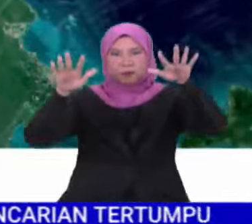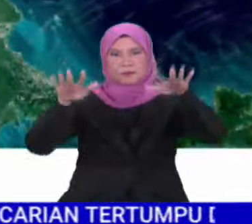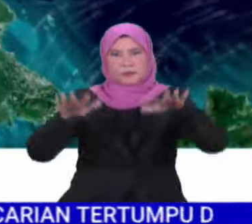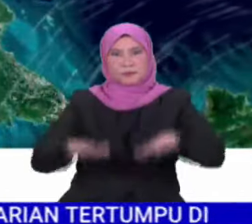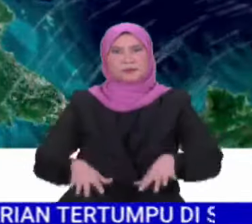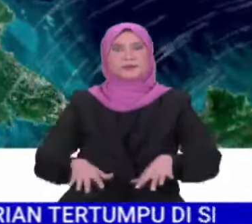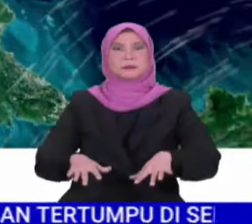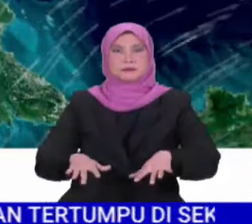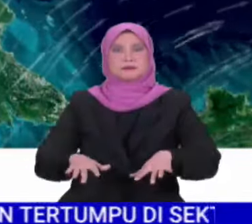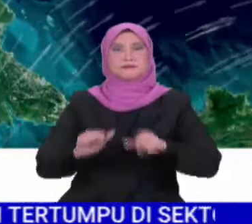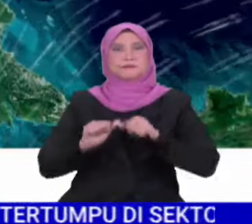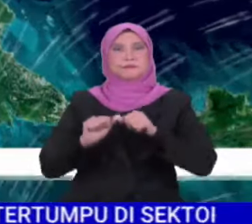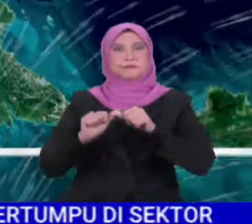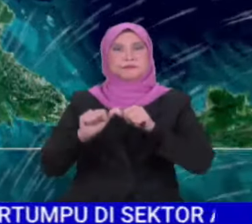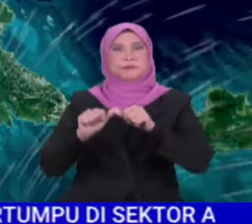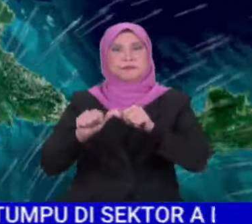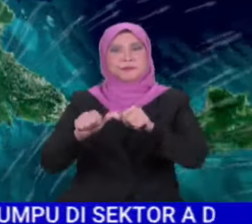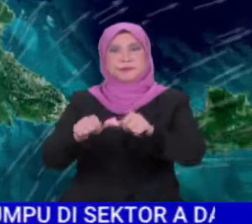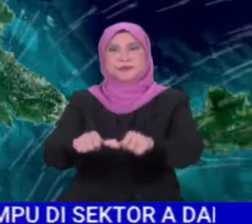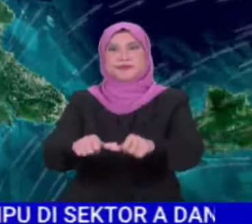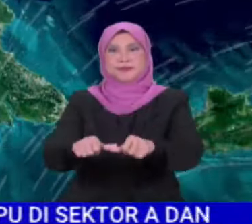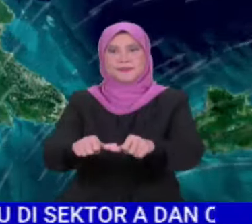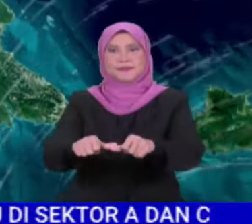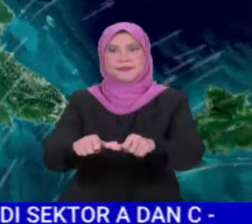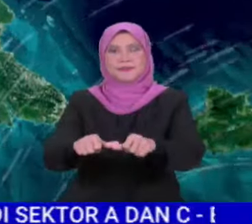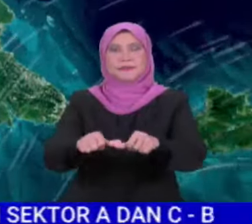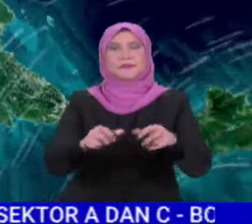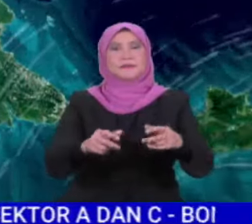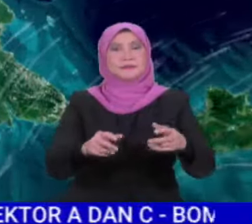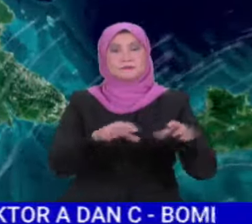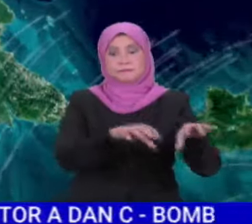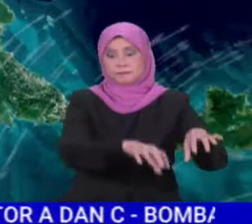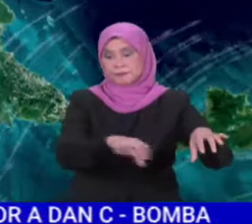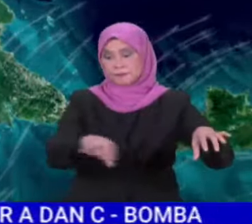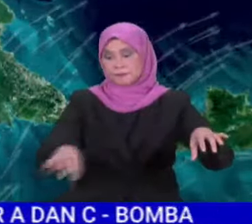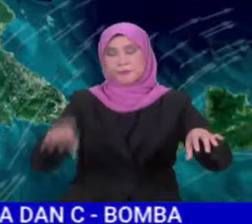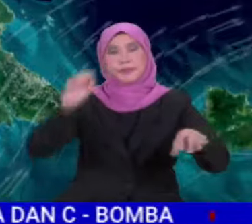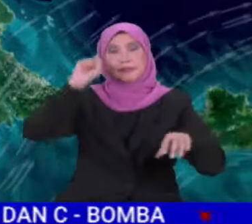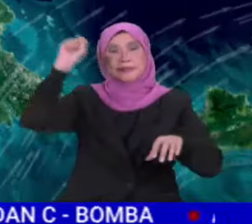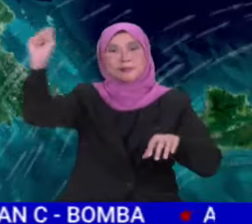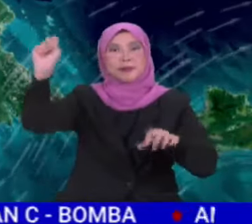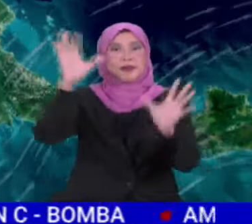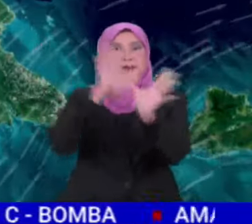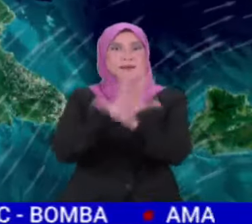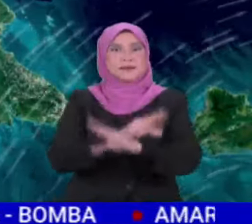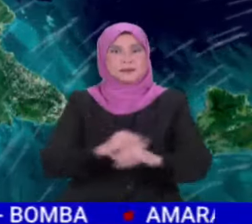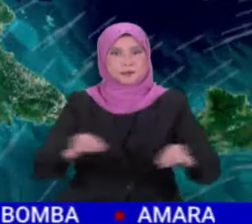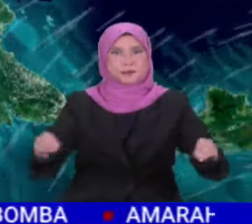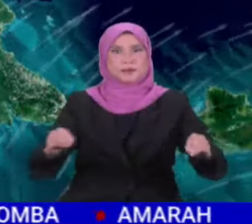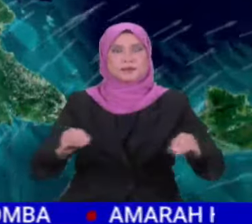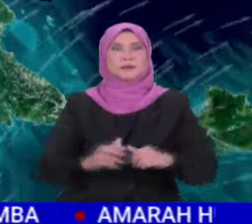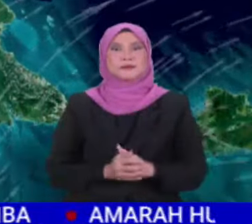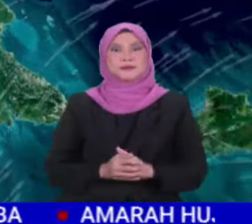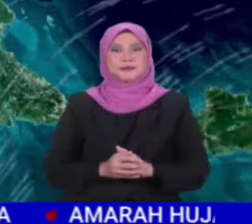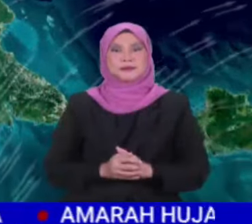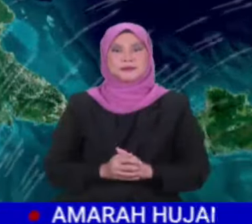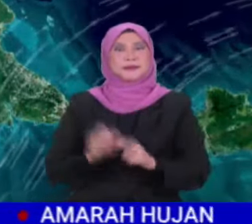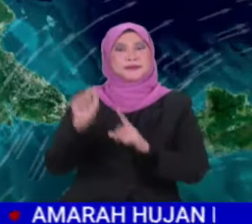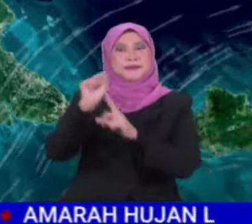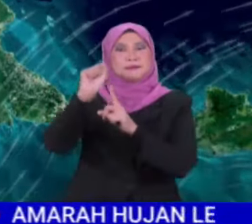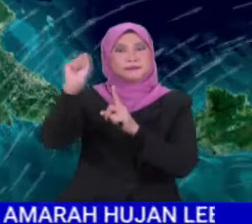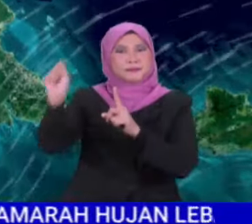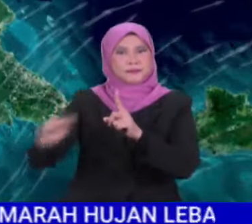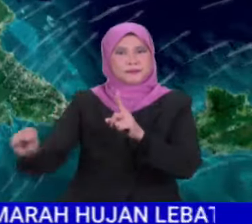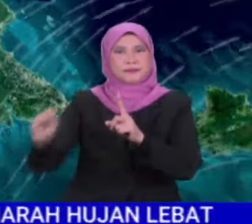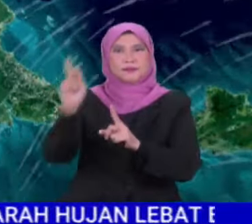dilihat berlaku secara berterusan melibatkan kebanyakan kawasan di Sabah dan juga negeri Sarawak, terutamanya di bahagian Sandakan